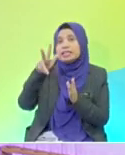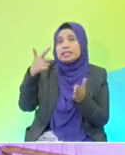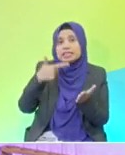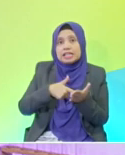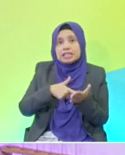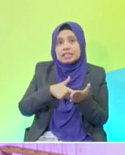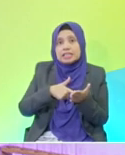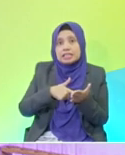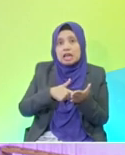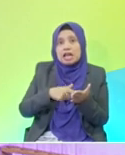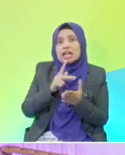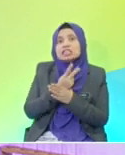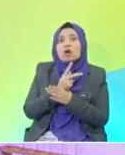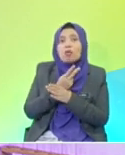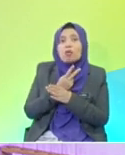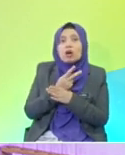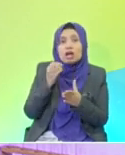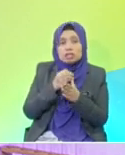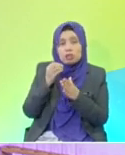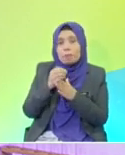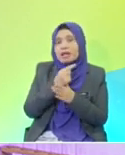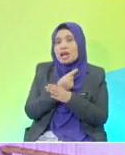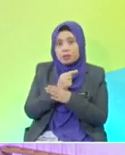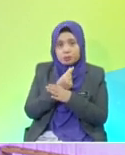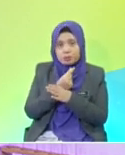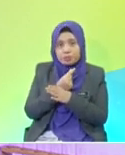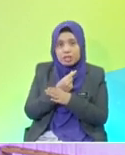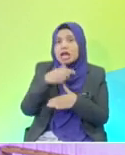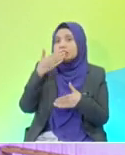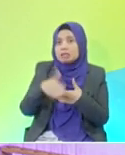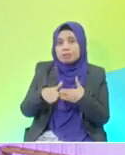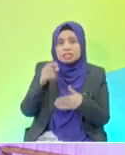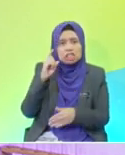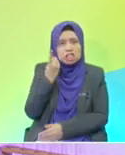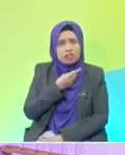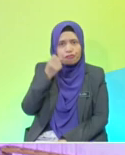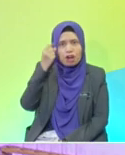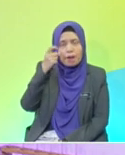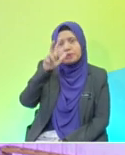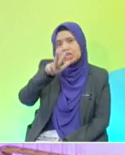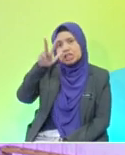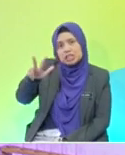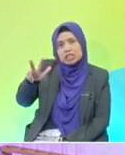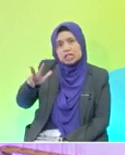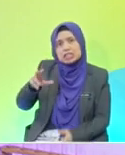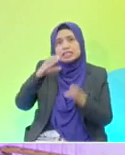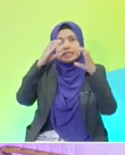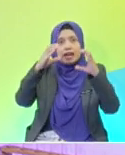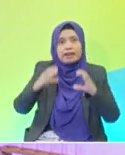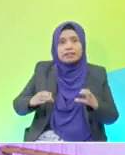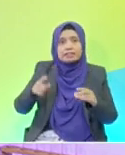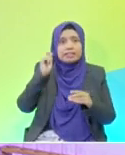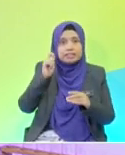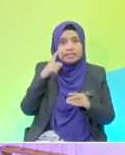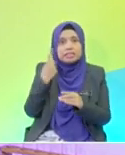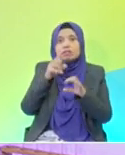Panggil sebagai pengacau ataupun pengganggu suatu lepah kita memahami ketiga-tiga tersebut maka